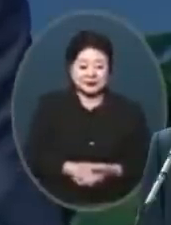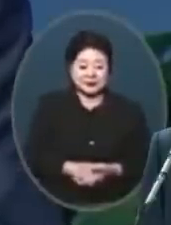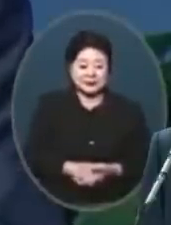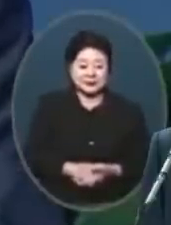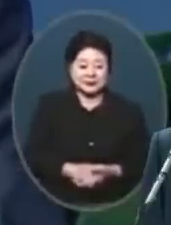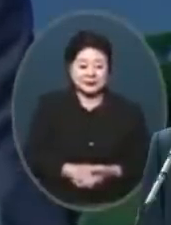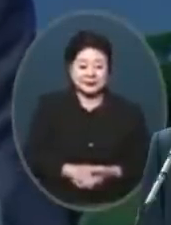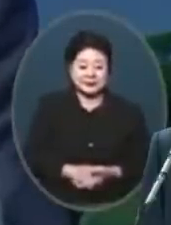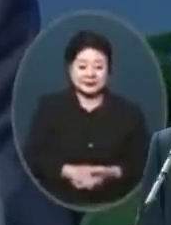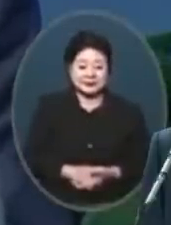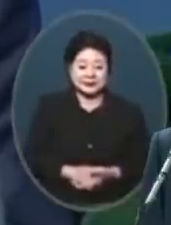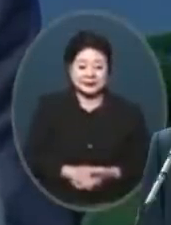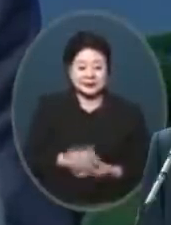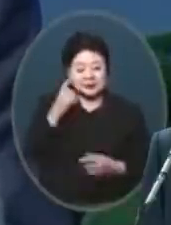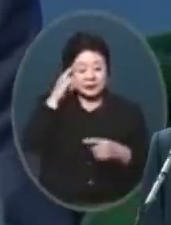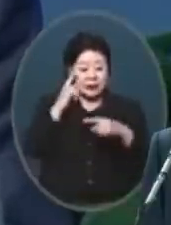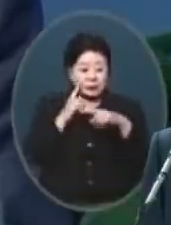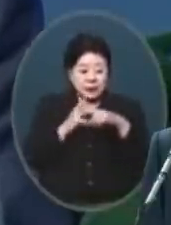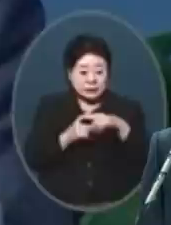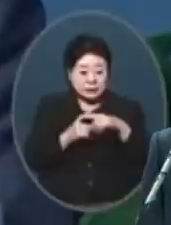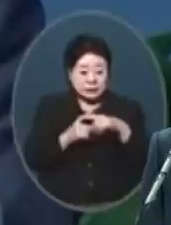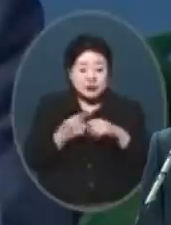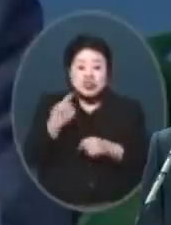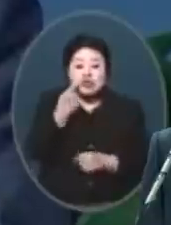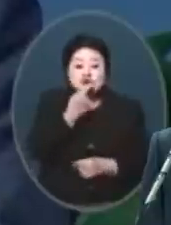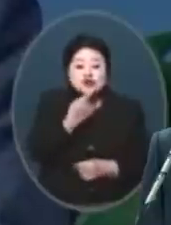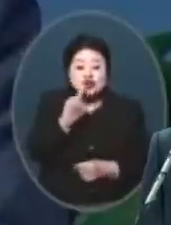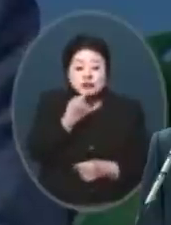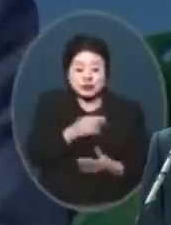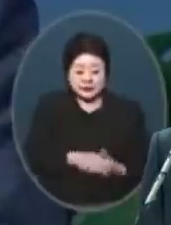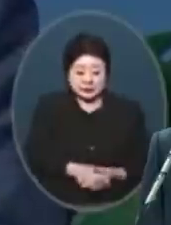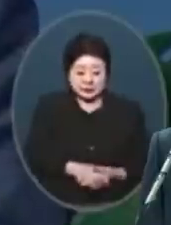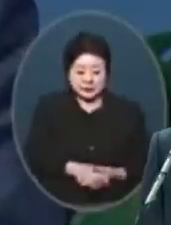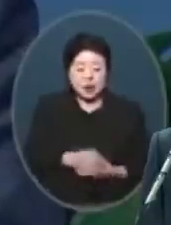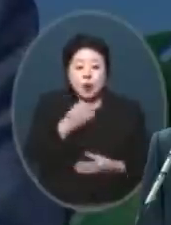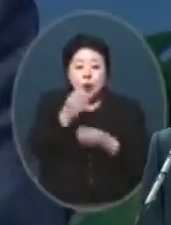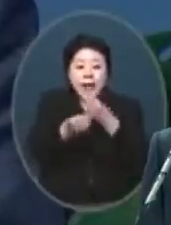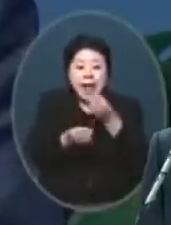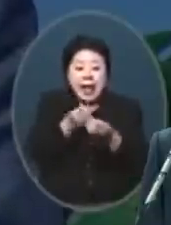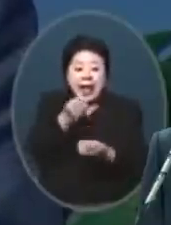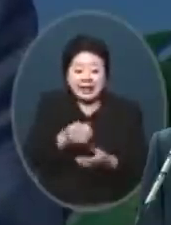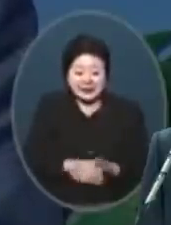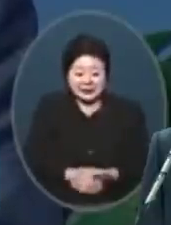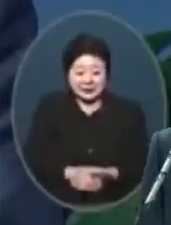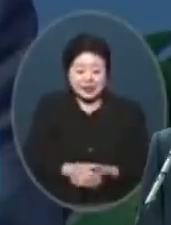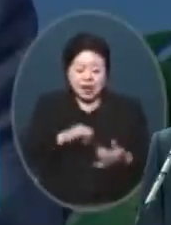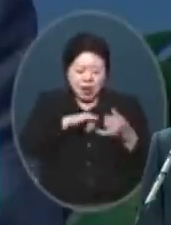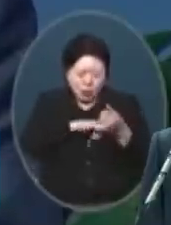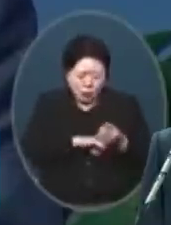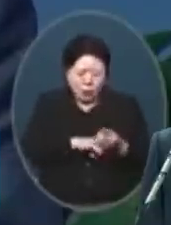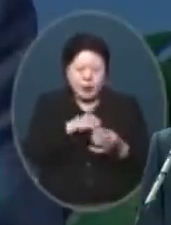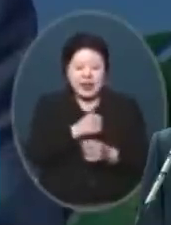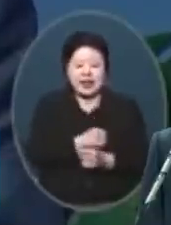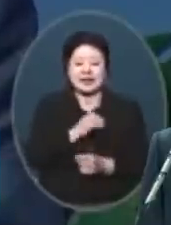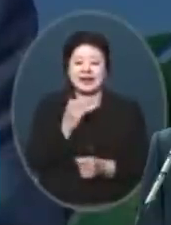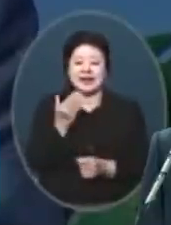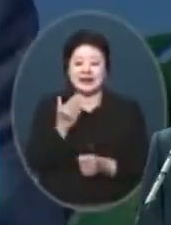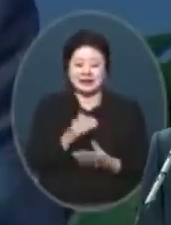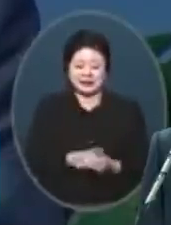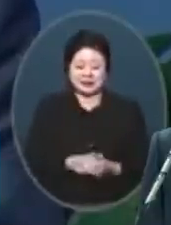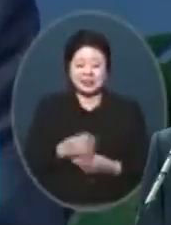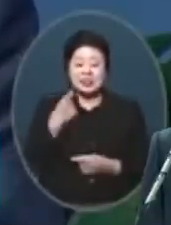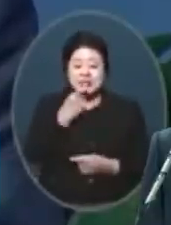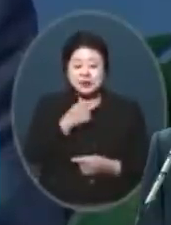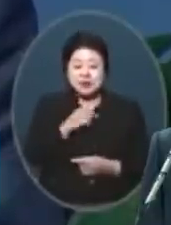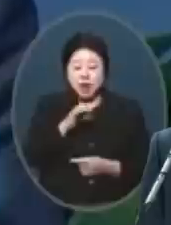즉 긍정적인 입술의 고백을 꼭 해야 되는 것입니다.